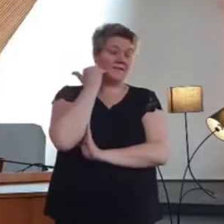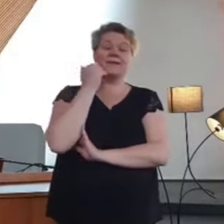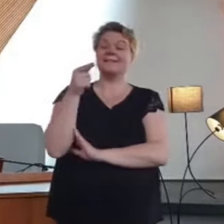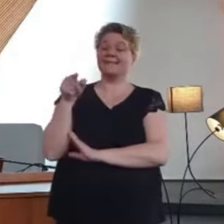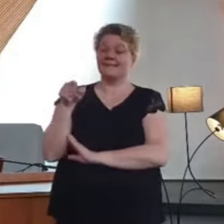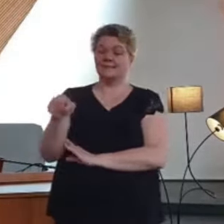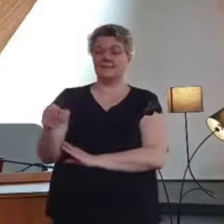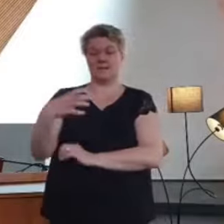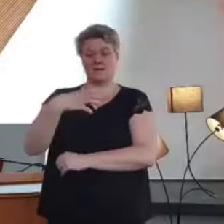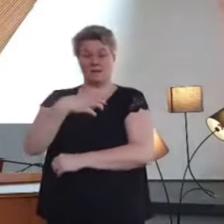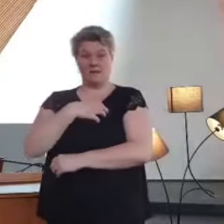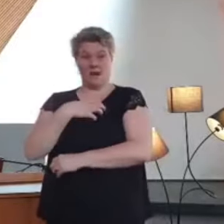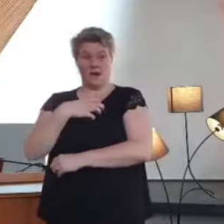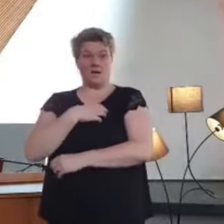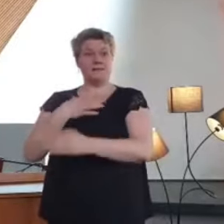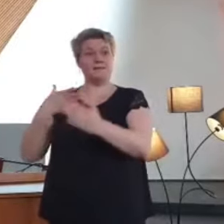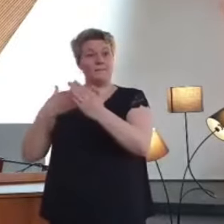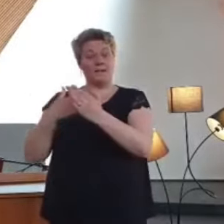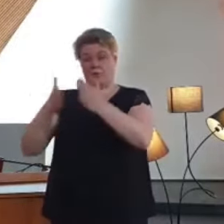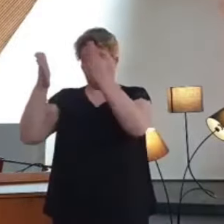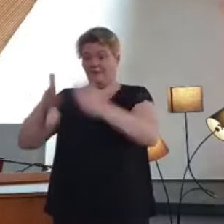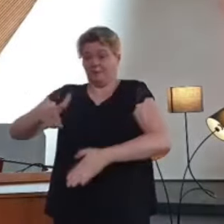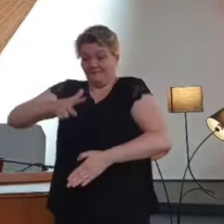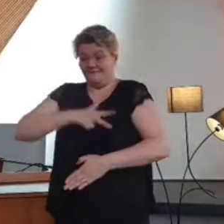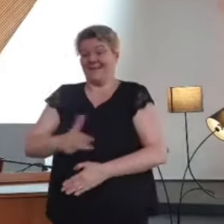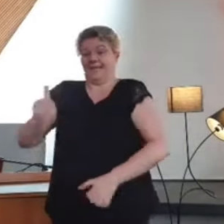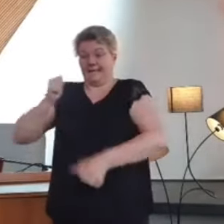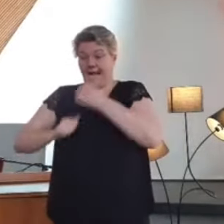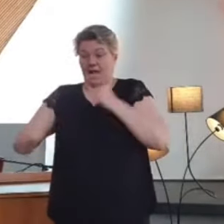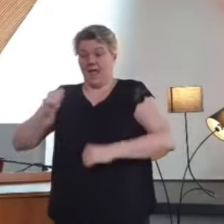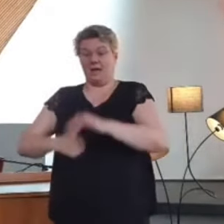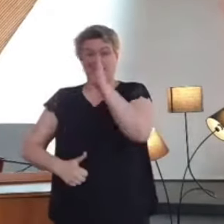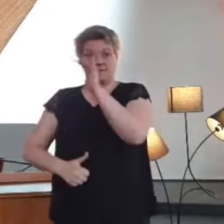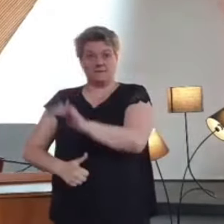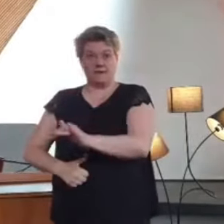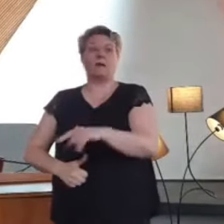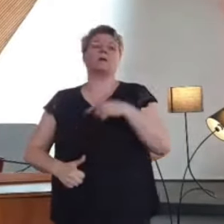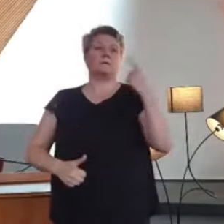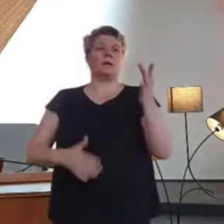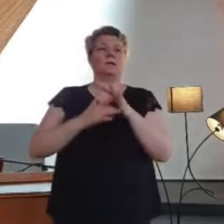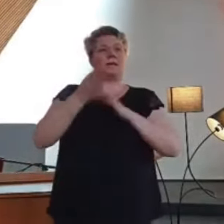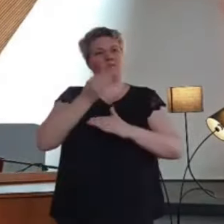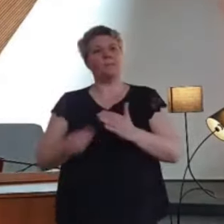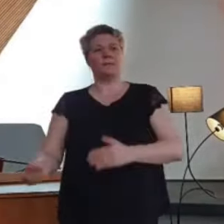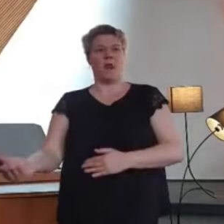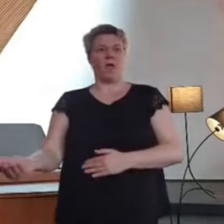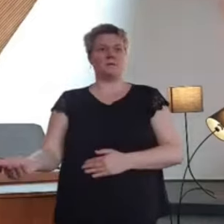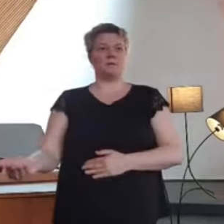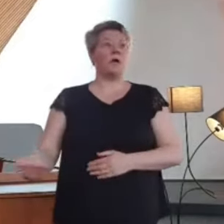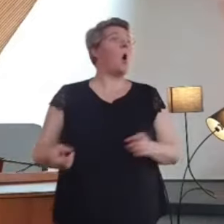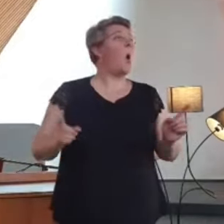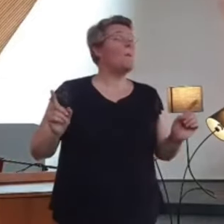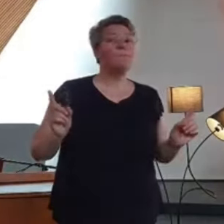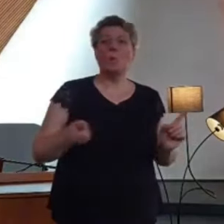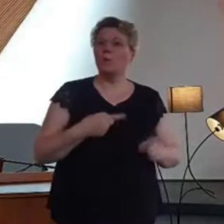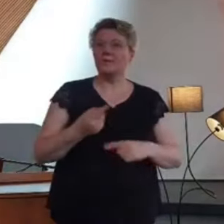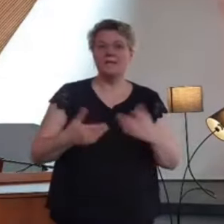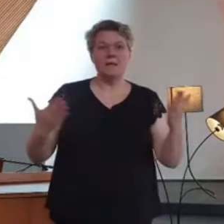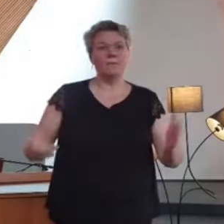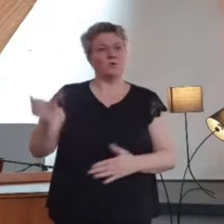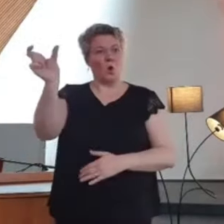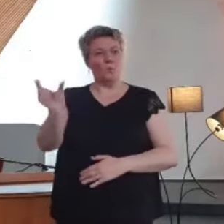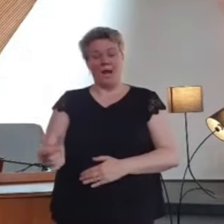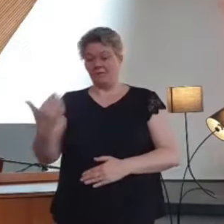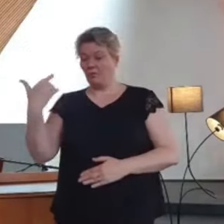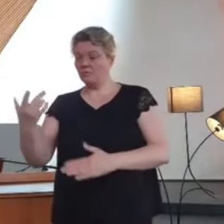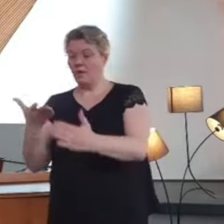Krankheit oder die Behinderung etwas ist, worunter der Mensch leidet. Ja, also einer meiner ersten Punkte, das muss ja nicht zwingend der Fall sein.